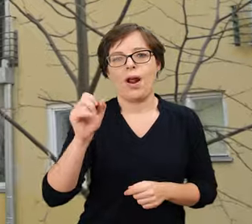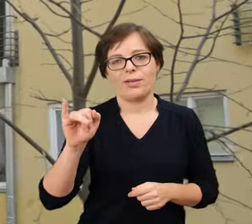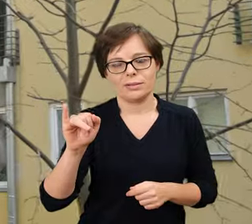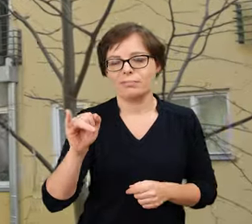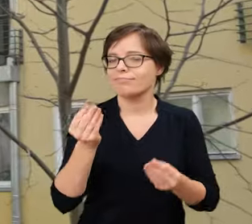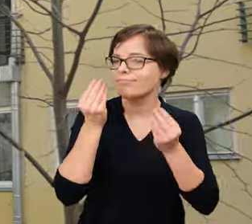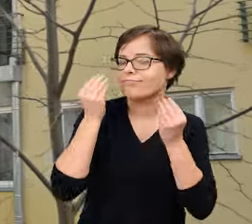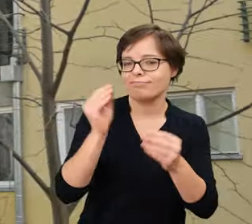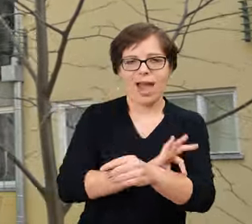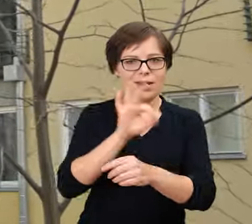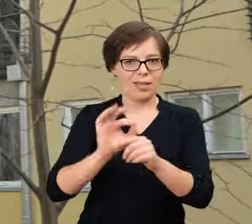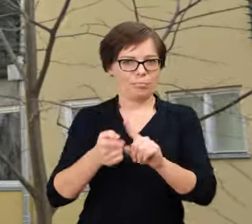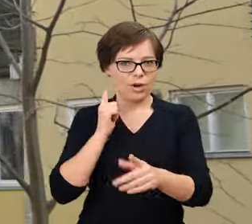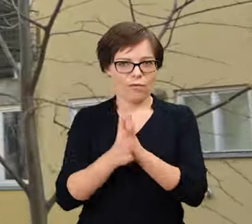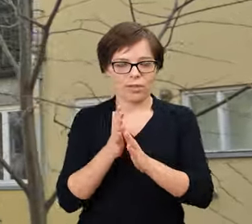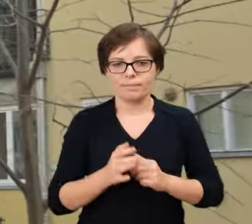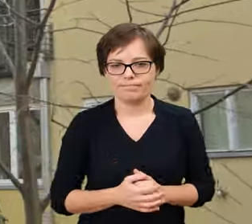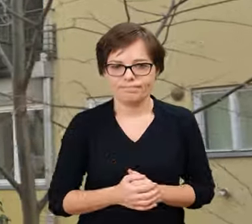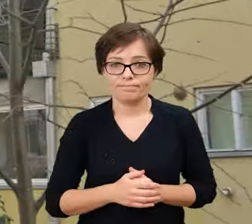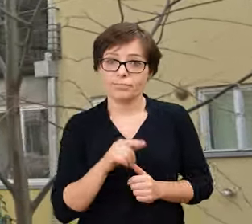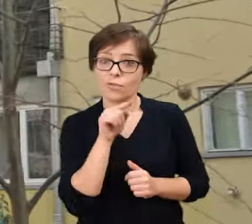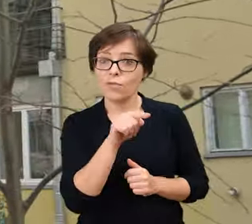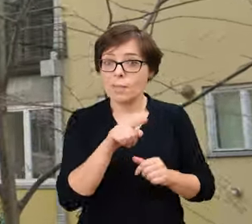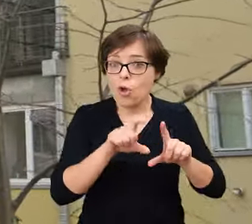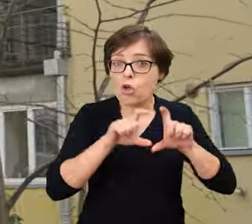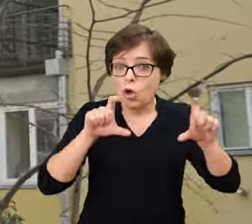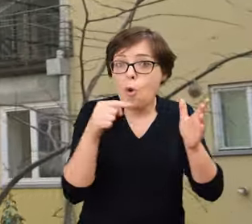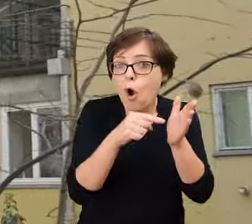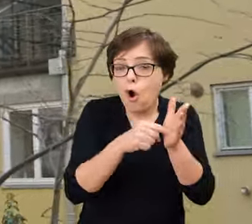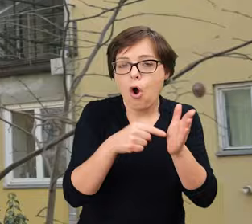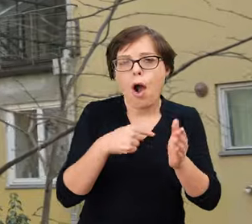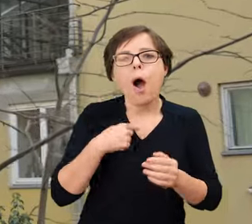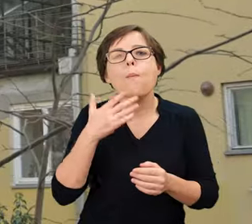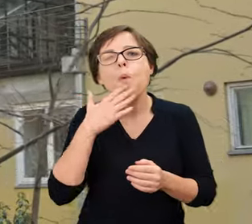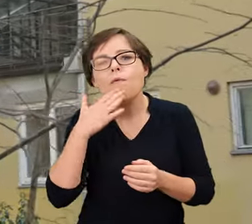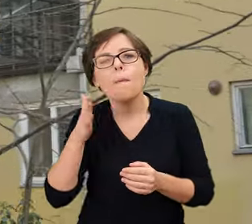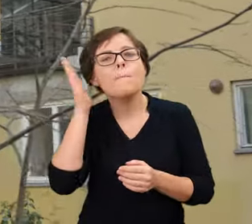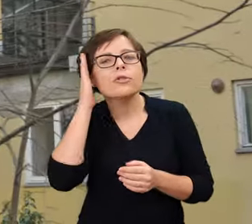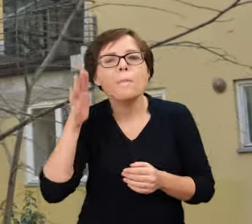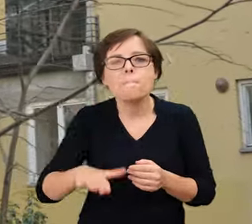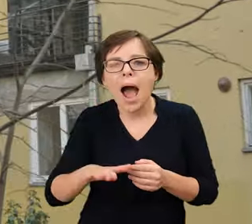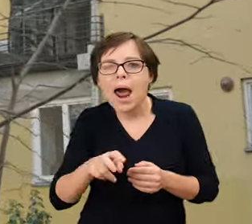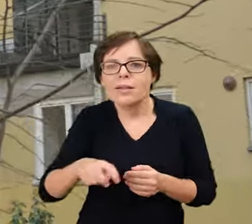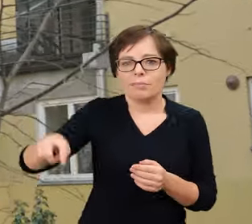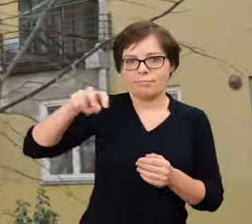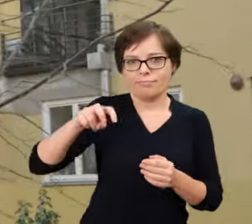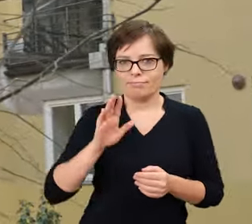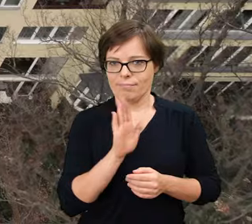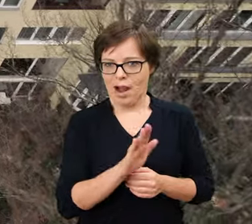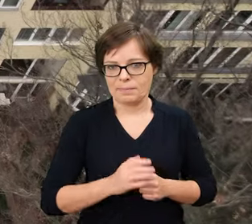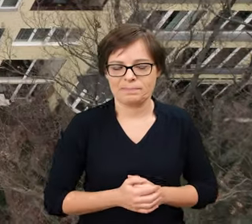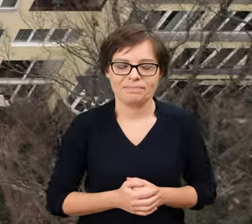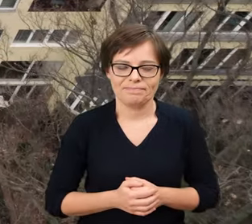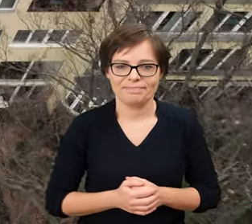przedwojenny architekt. To w tym domu znajdują się dwupoziomowe mieszkania na